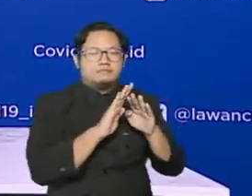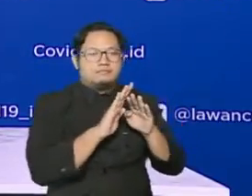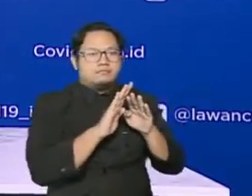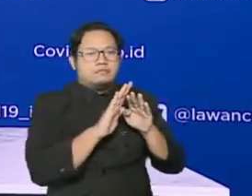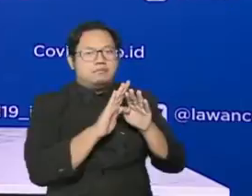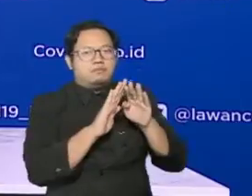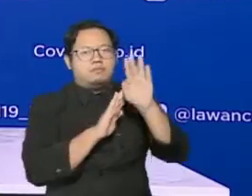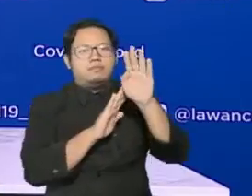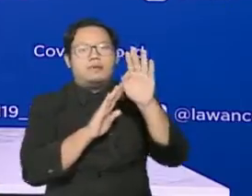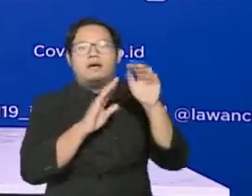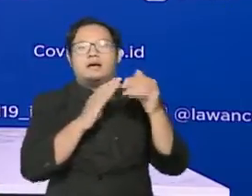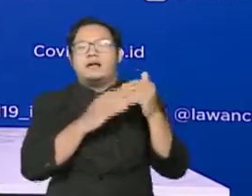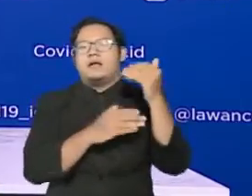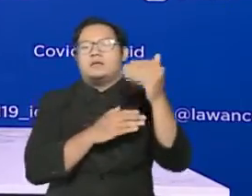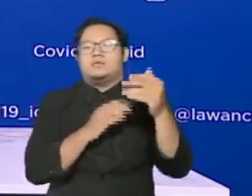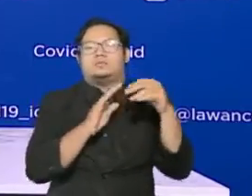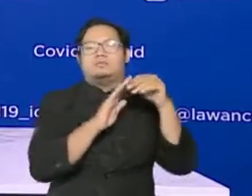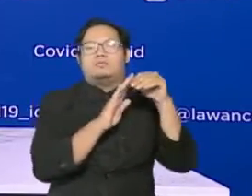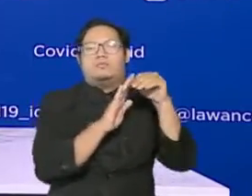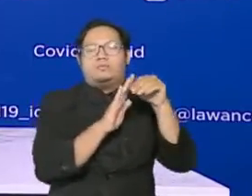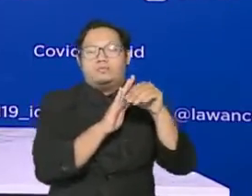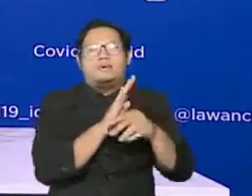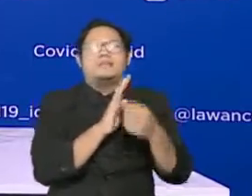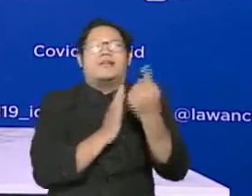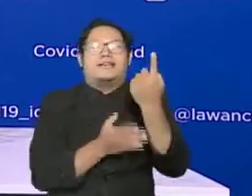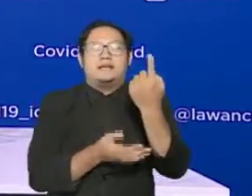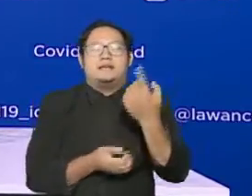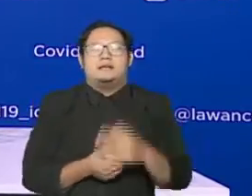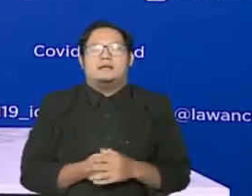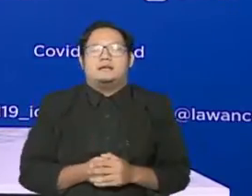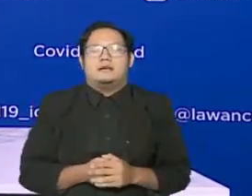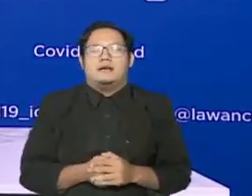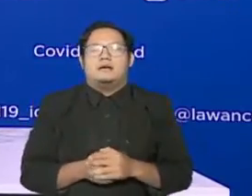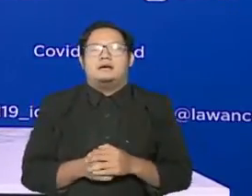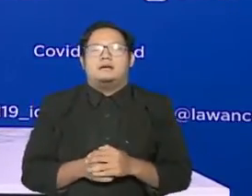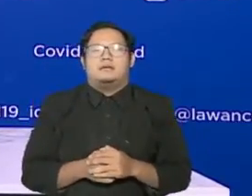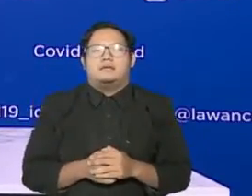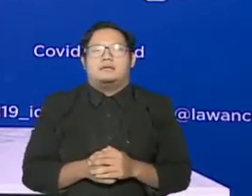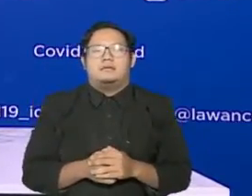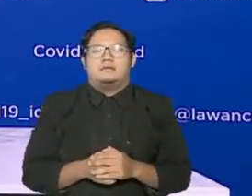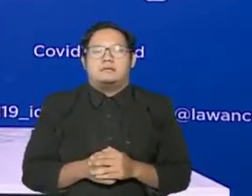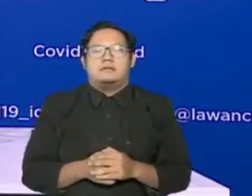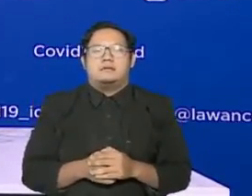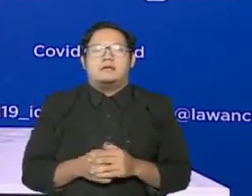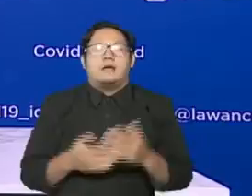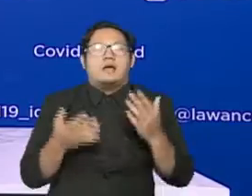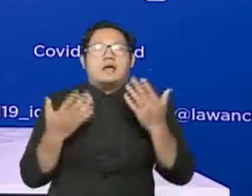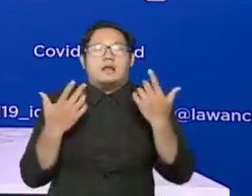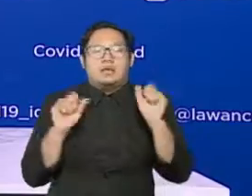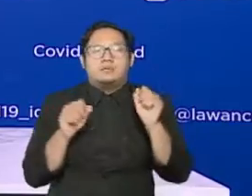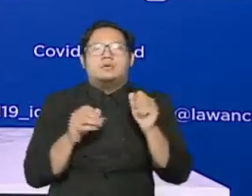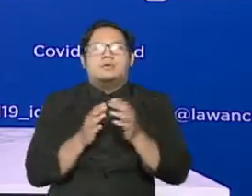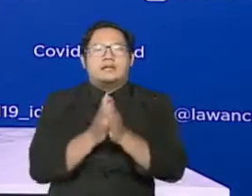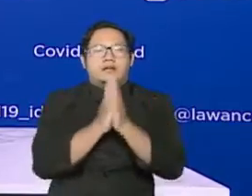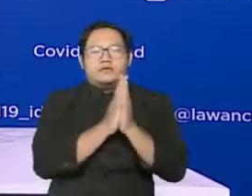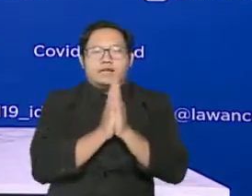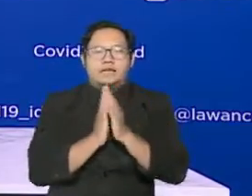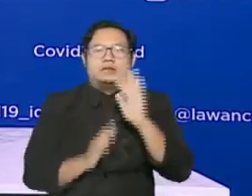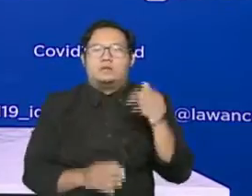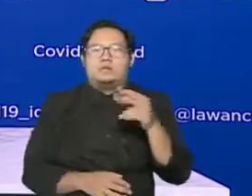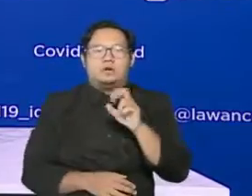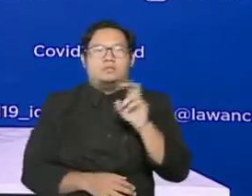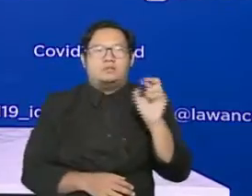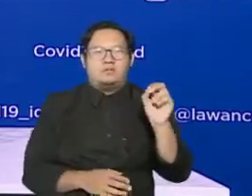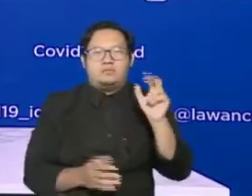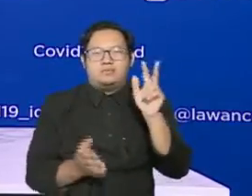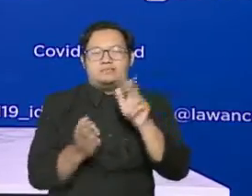kasus selanjutnya kebijakan peniadaan mudik pada periode idulfitri 2020 nyatanya tidak